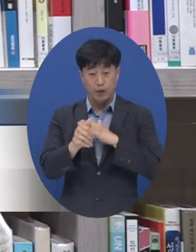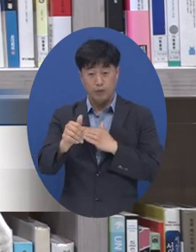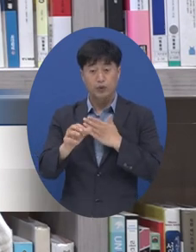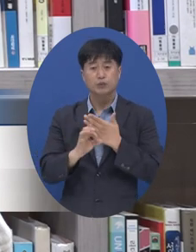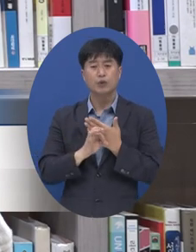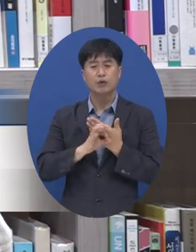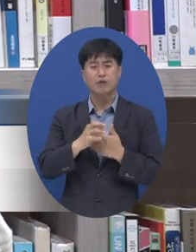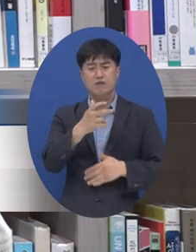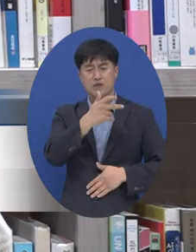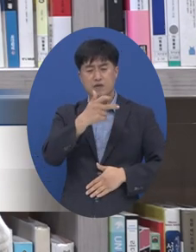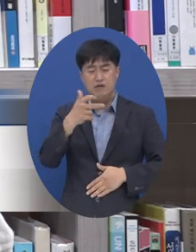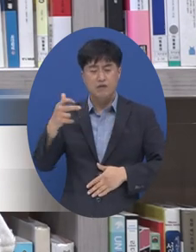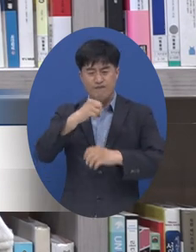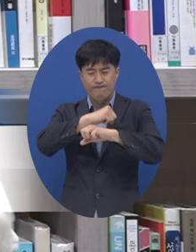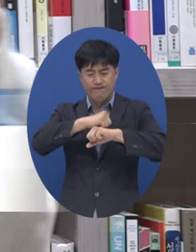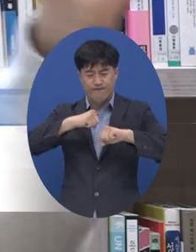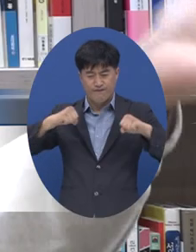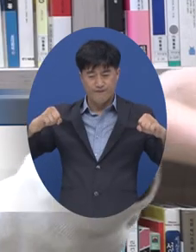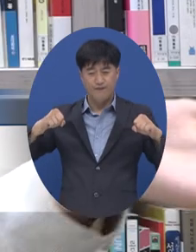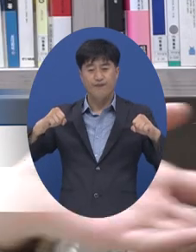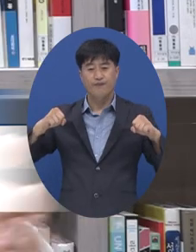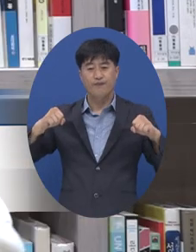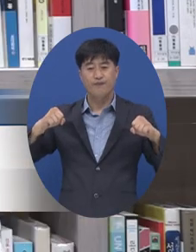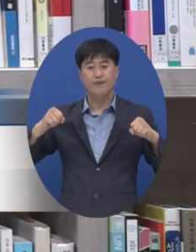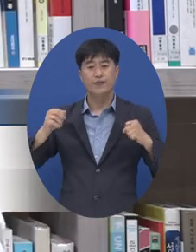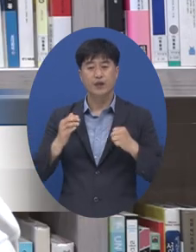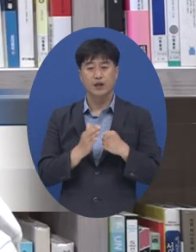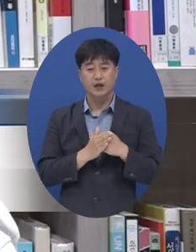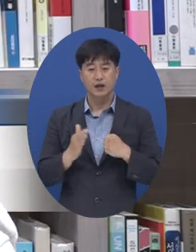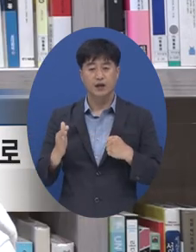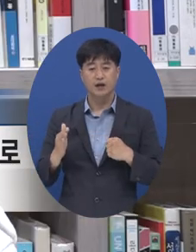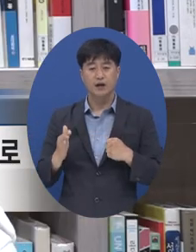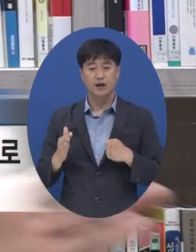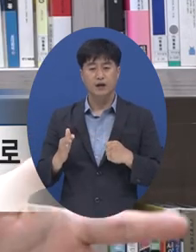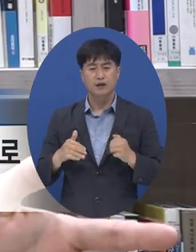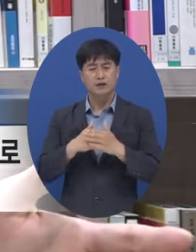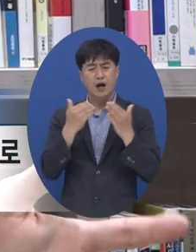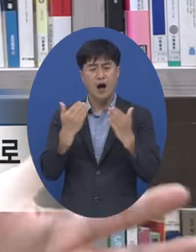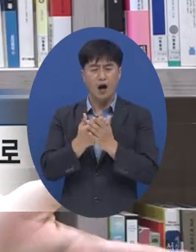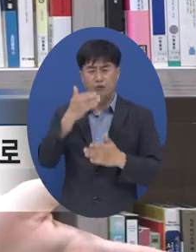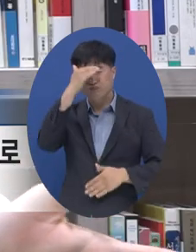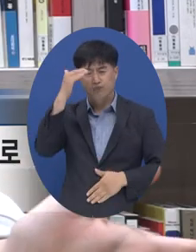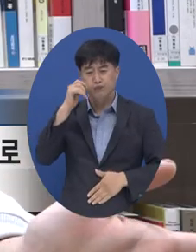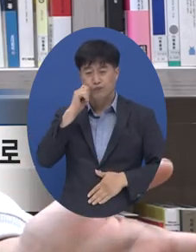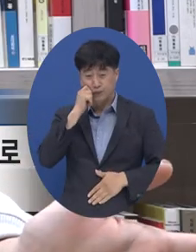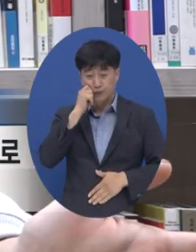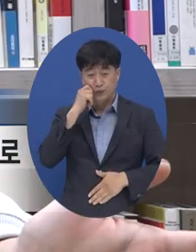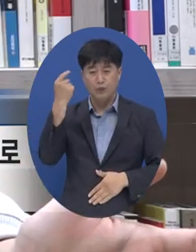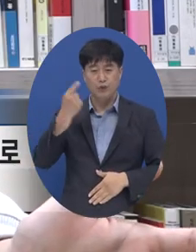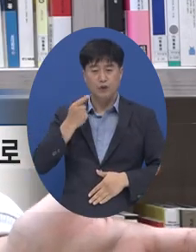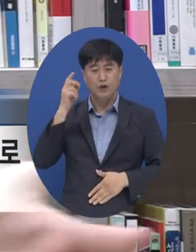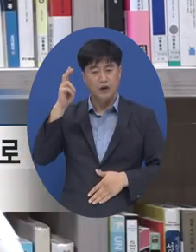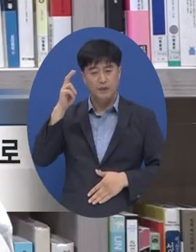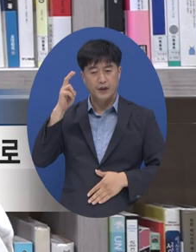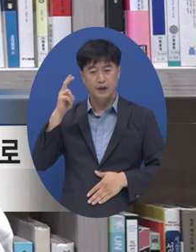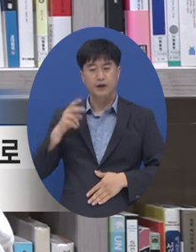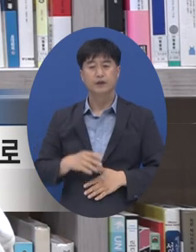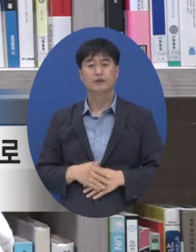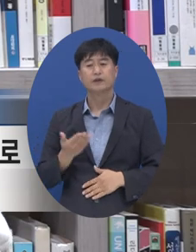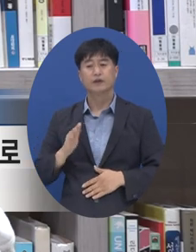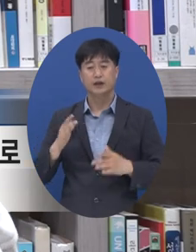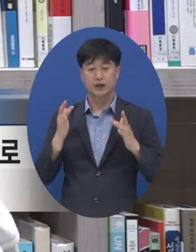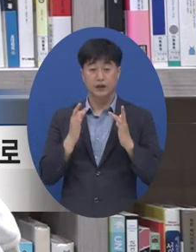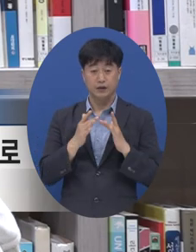공간이 같더라구요 어 큰 께 열렸다 고 했으니까 다 그 날 보지 못하고 온 부분도 있었을 것